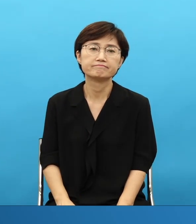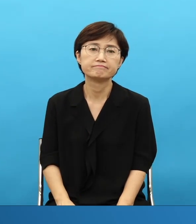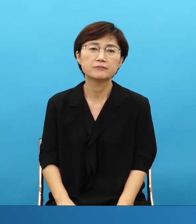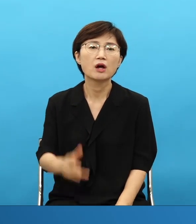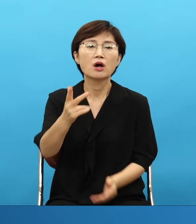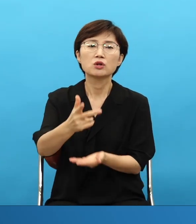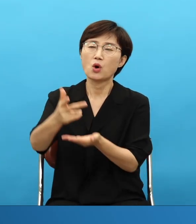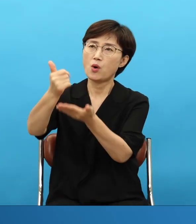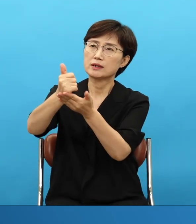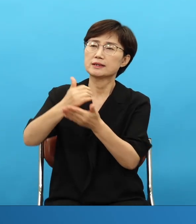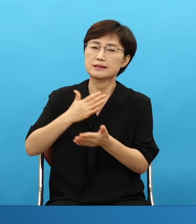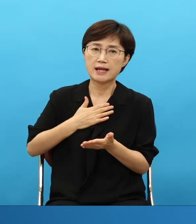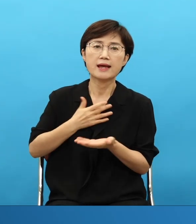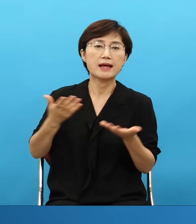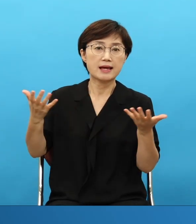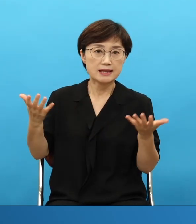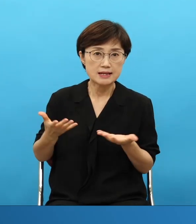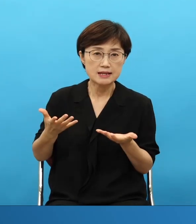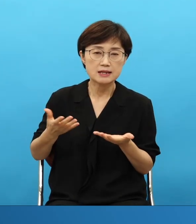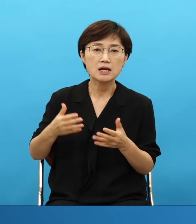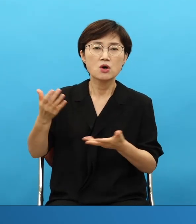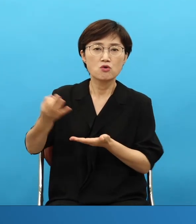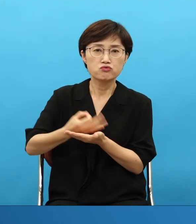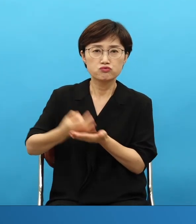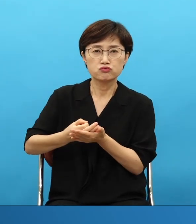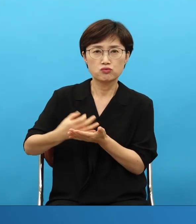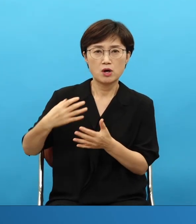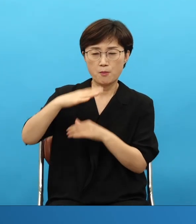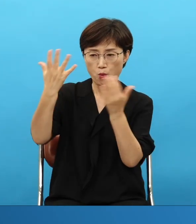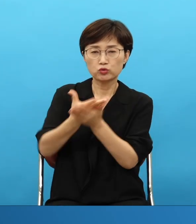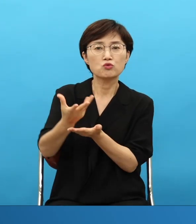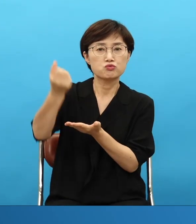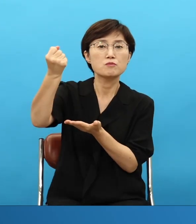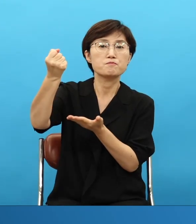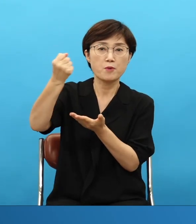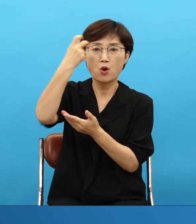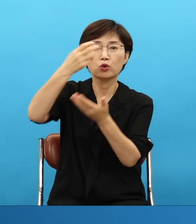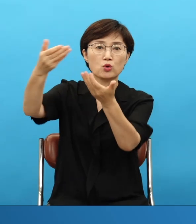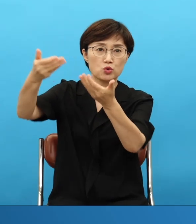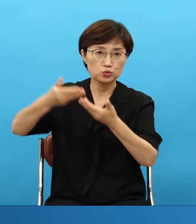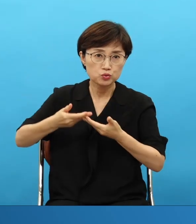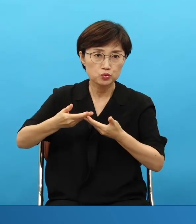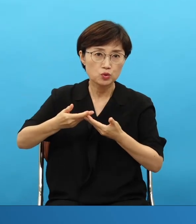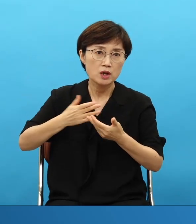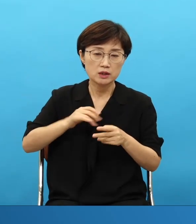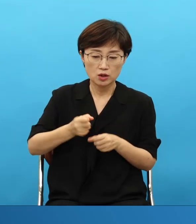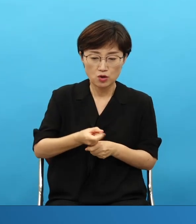여호와는 나의 산업과 나의 잔의 소득이시니 나의 분깃을 지키시나이다.